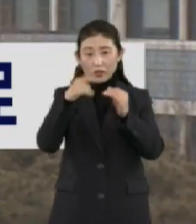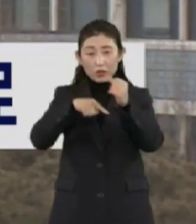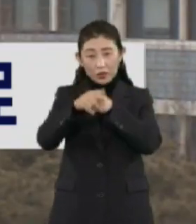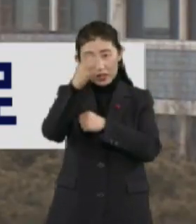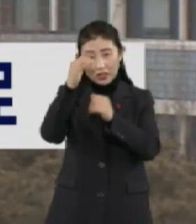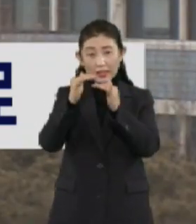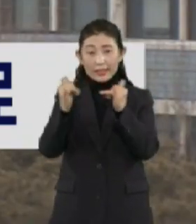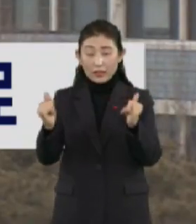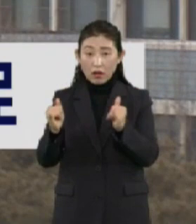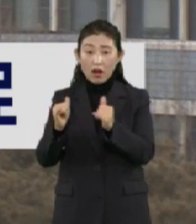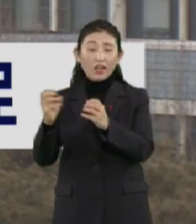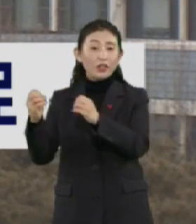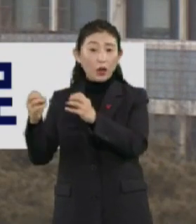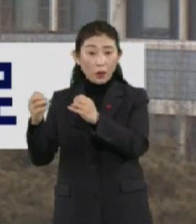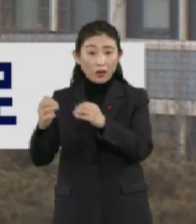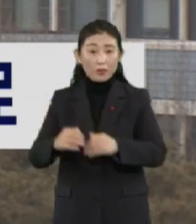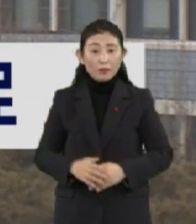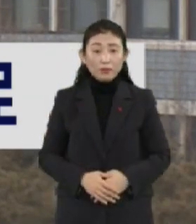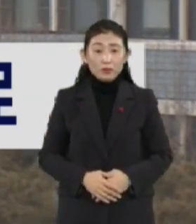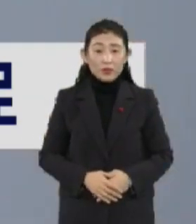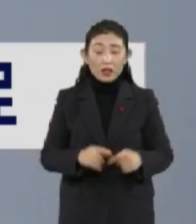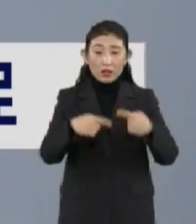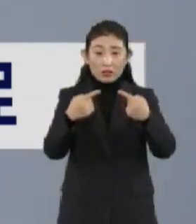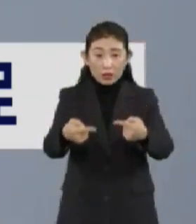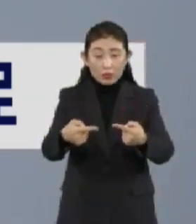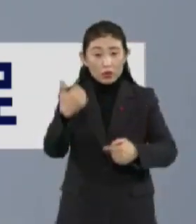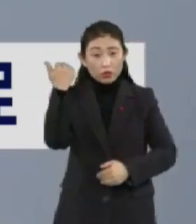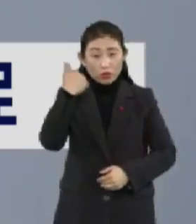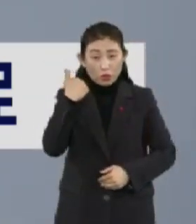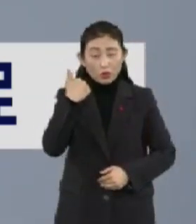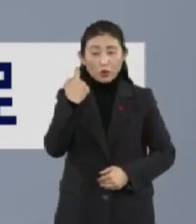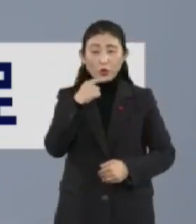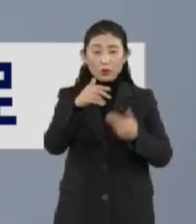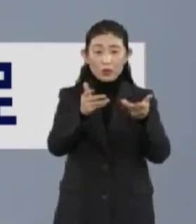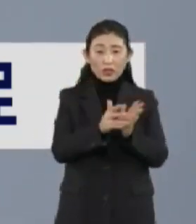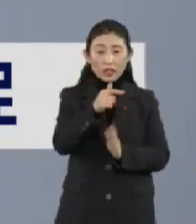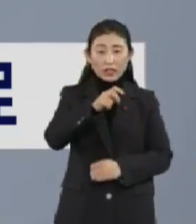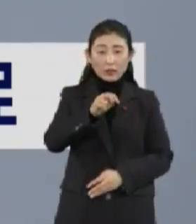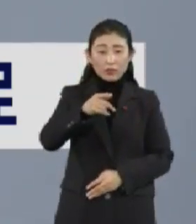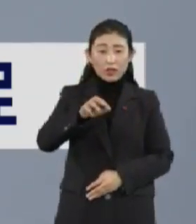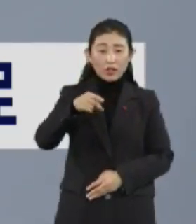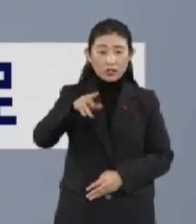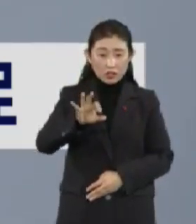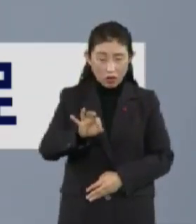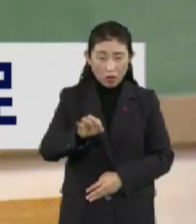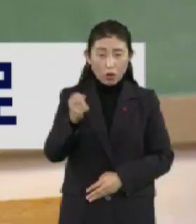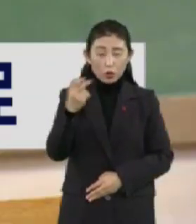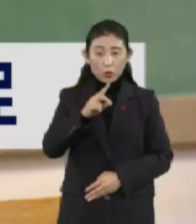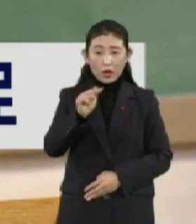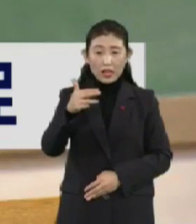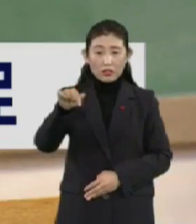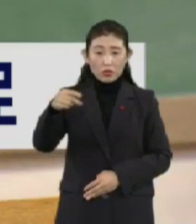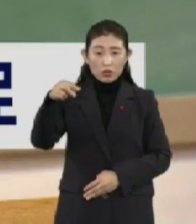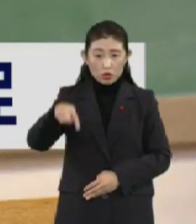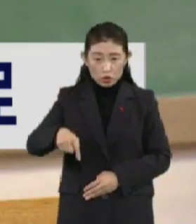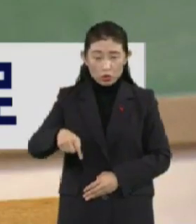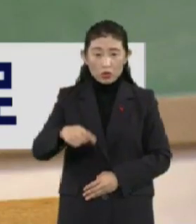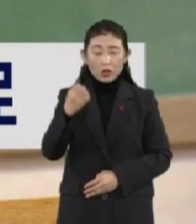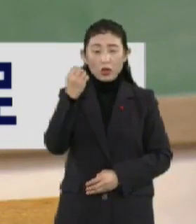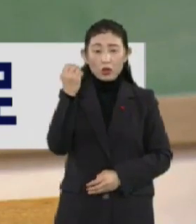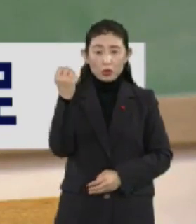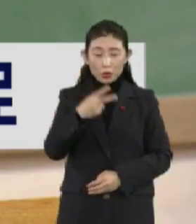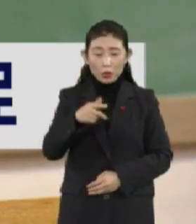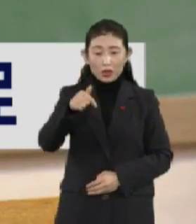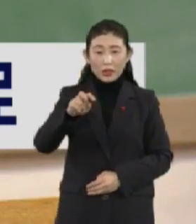청년 과학기술인과의 토크쇼를 열기로 했습니다. 이번 행사에는 정의당 심상정, 국민의당 안철수, 새로운